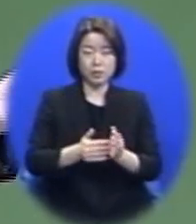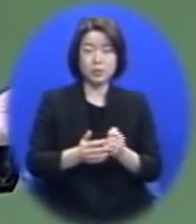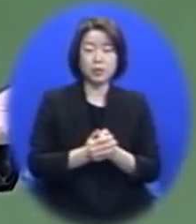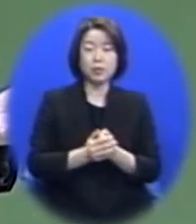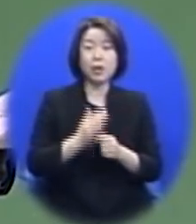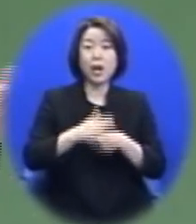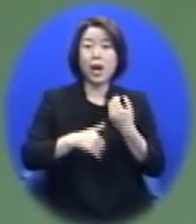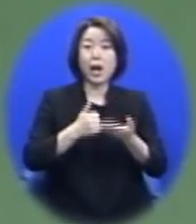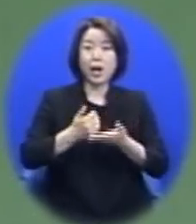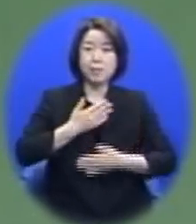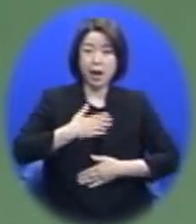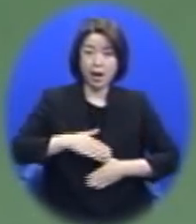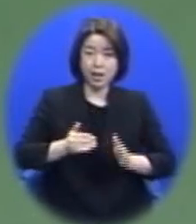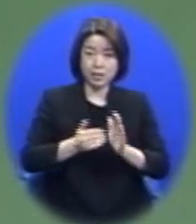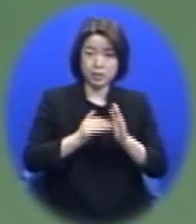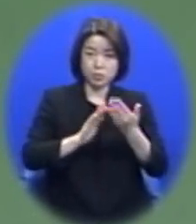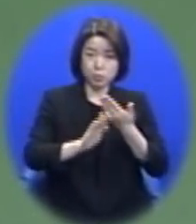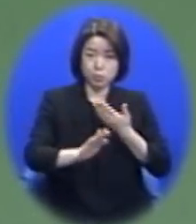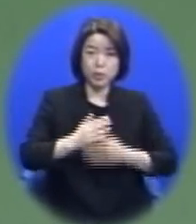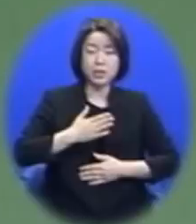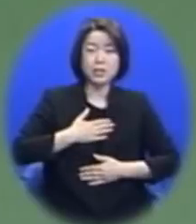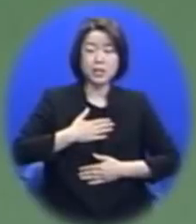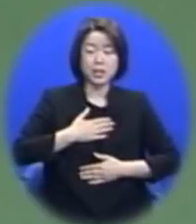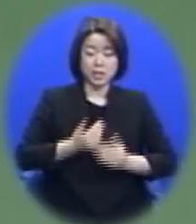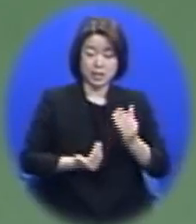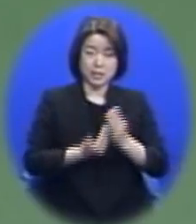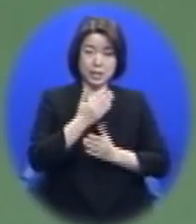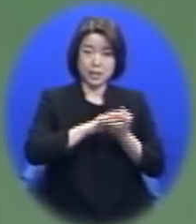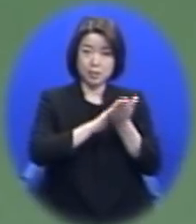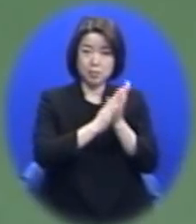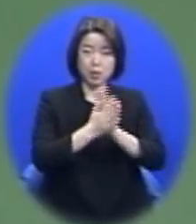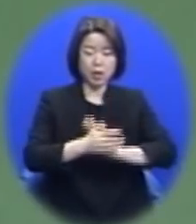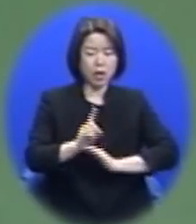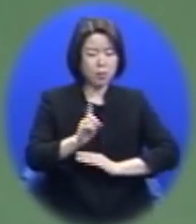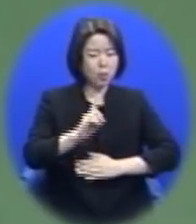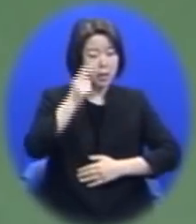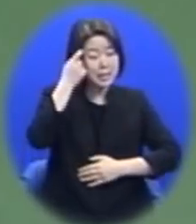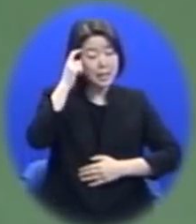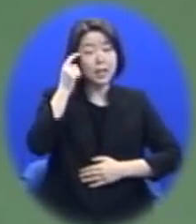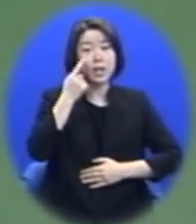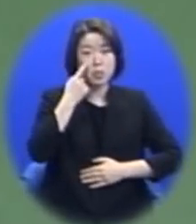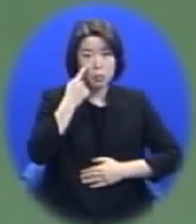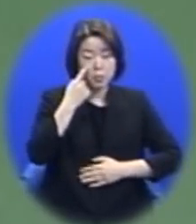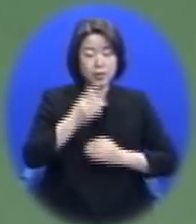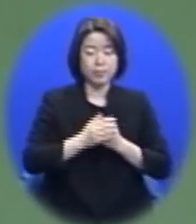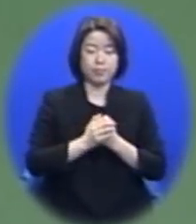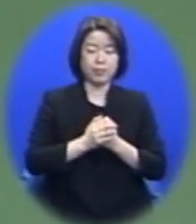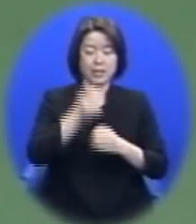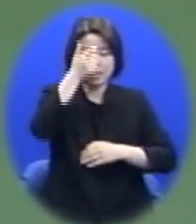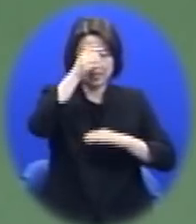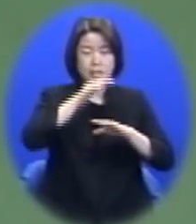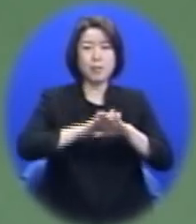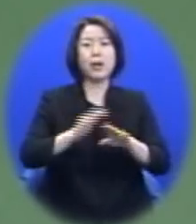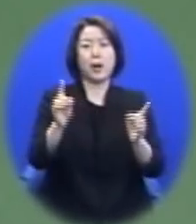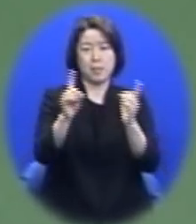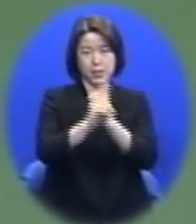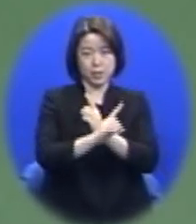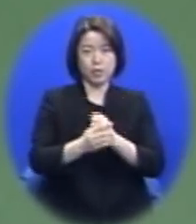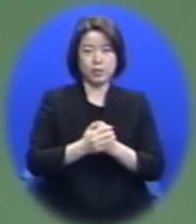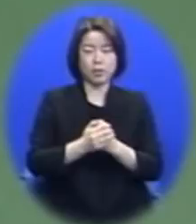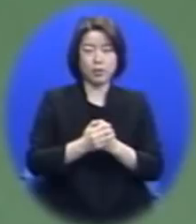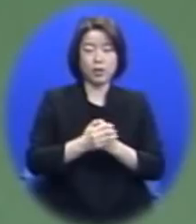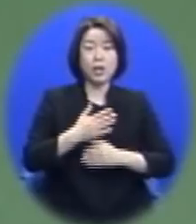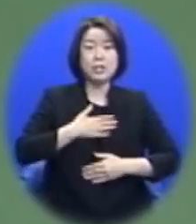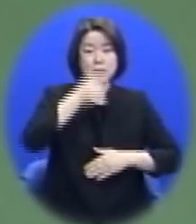하나님을 알고 나서 저에게 일어난 변화가 어떤 건가를 생각해 보니까 예배가 달라졌습니다. 저는